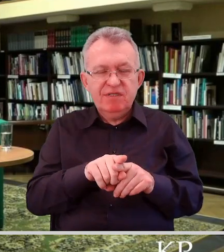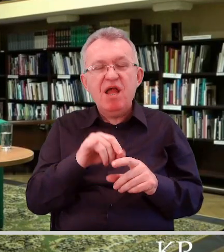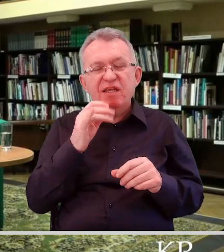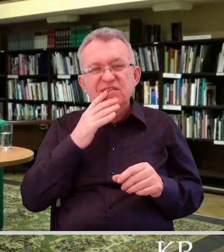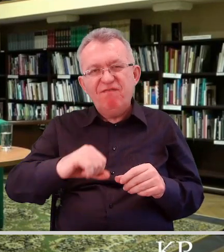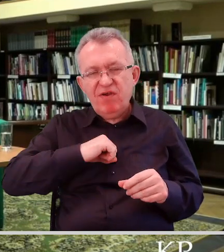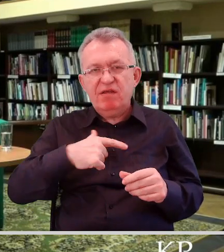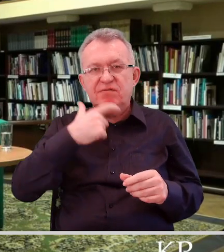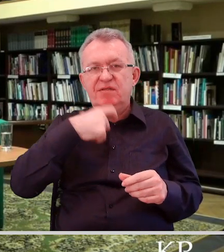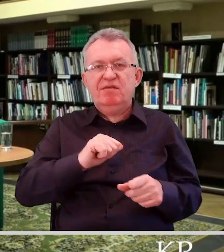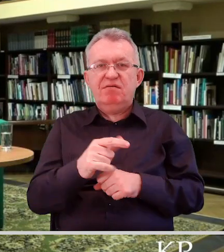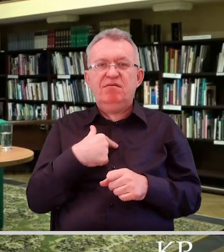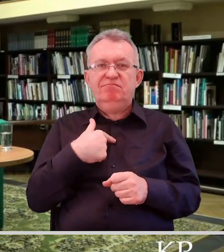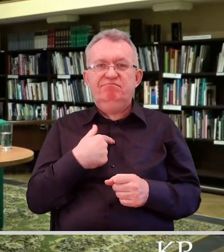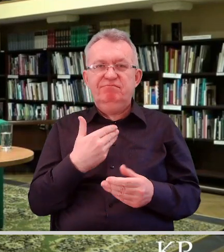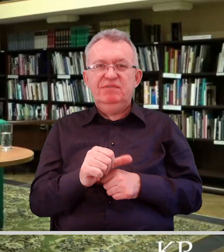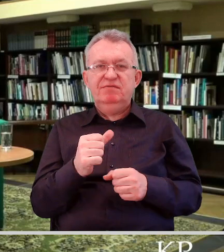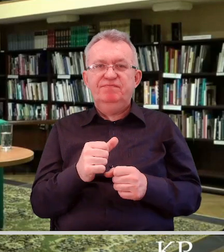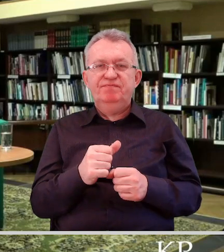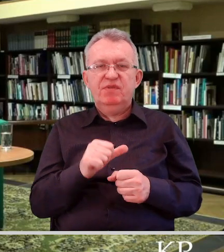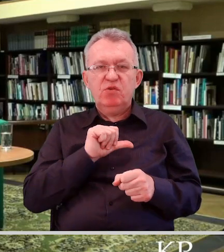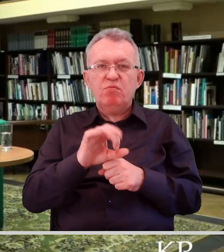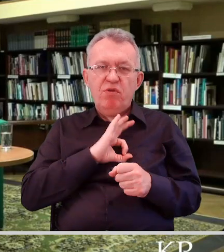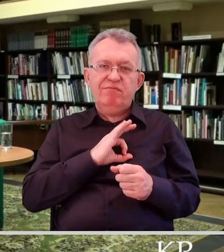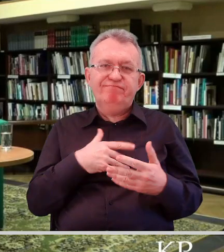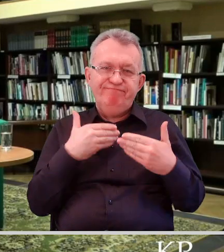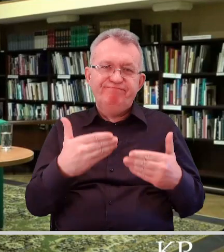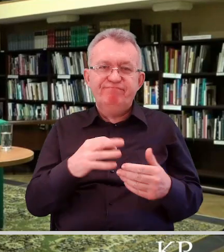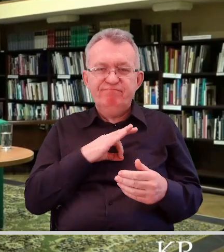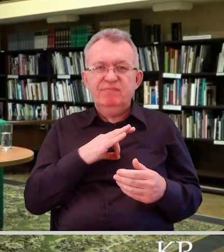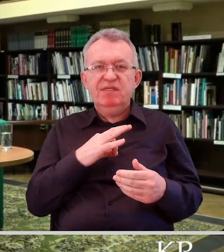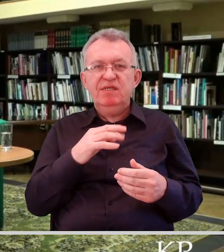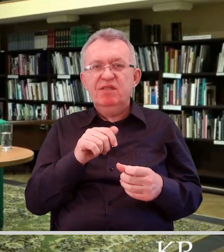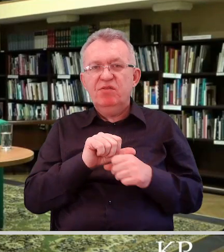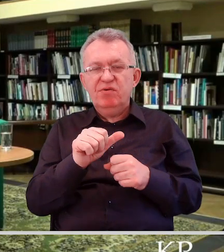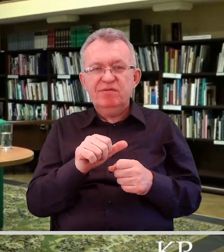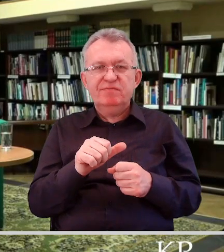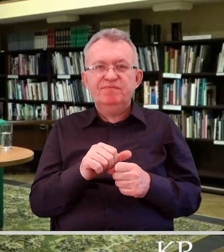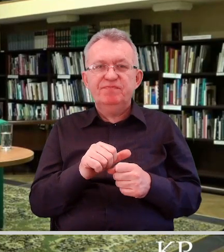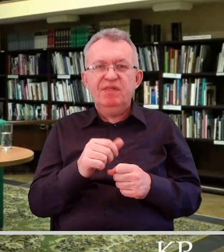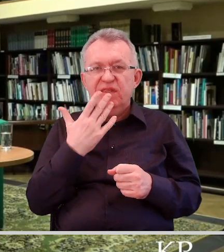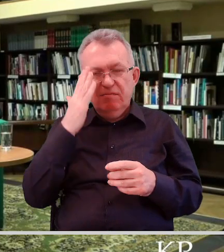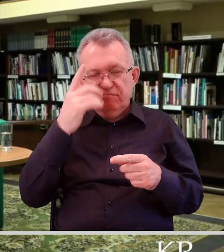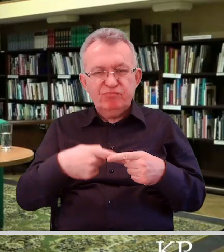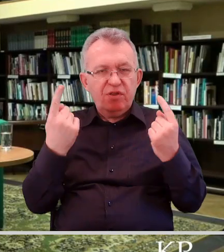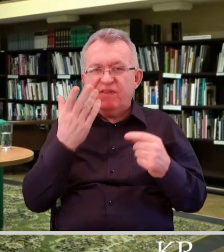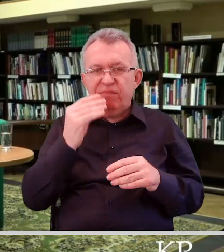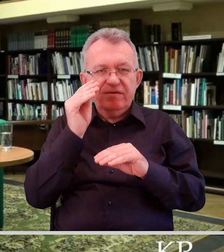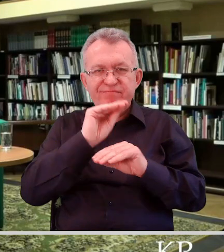fajnie, bo to jestem ja. Także, no nie wiem, to jest moje podejście, ale tak jak mówię, ono nie jest jakieś, nie będę przekonywać